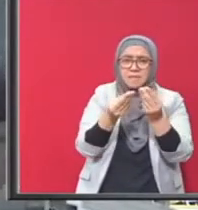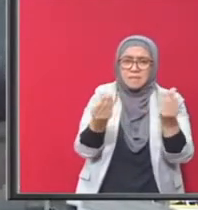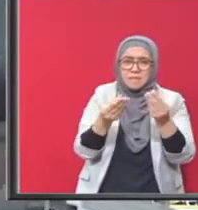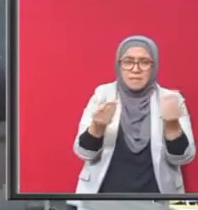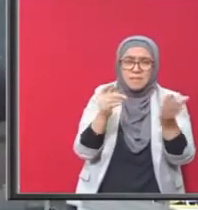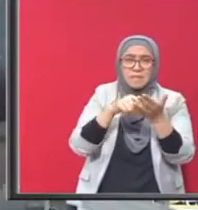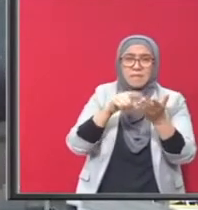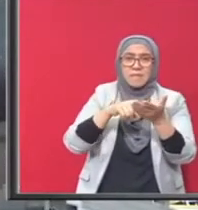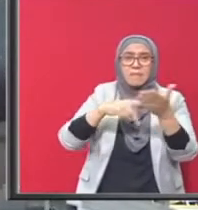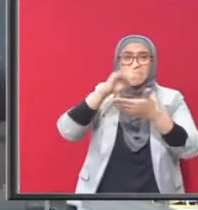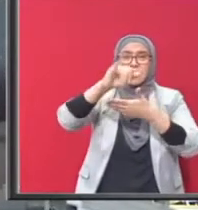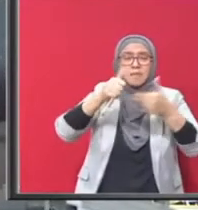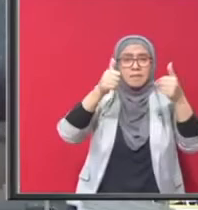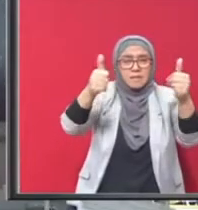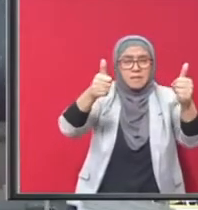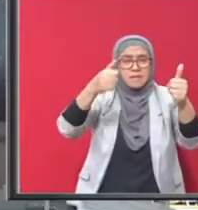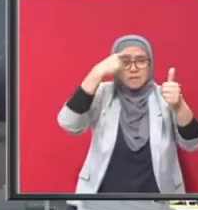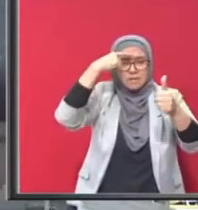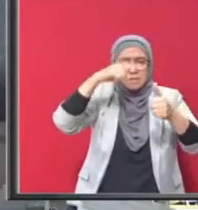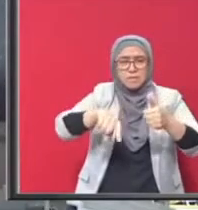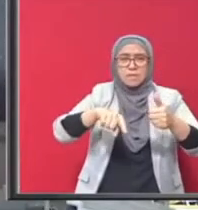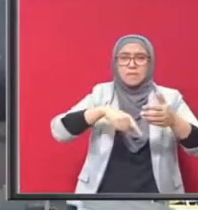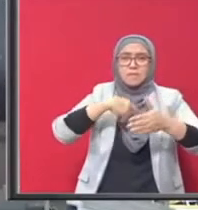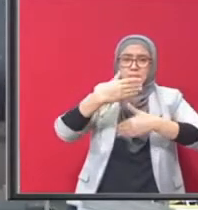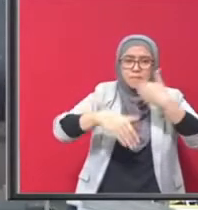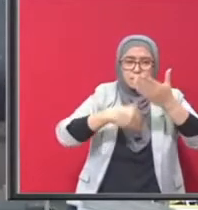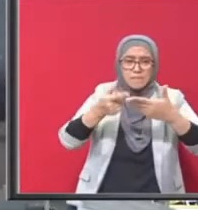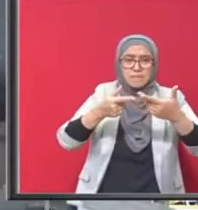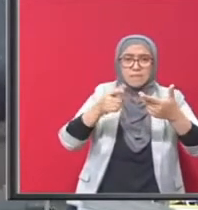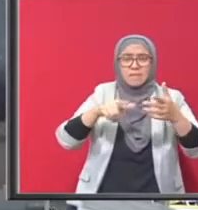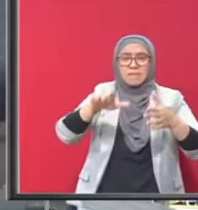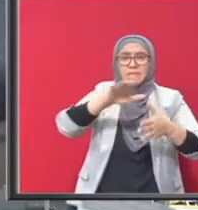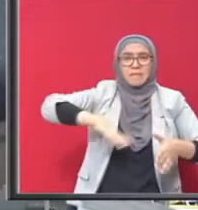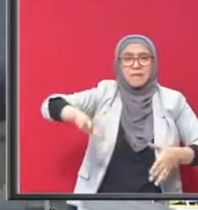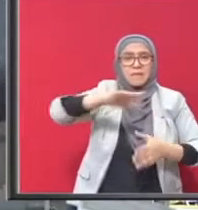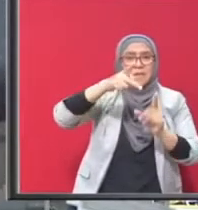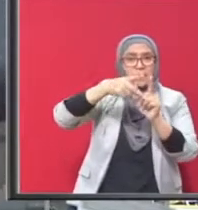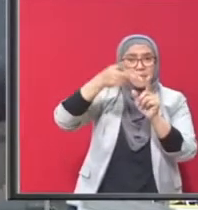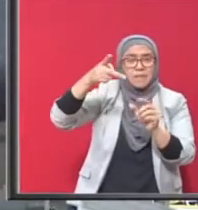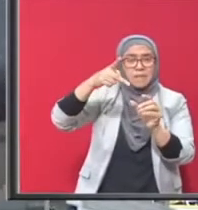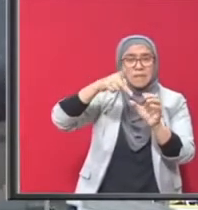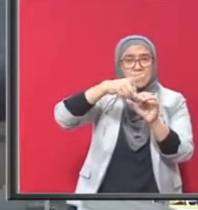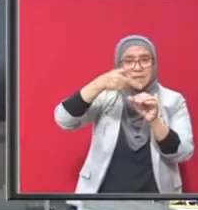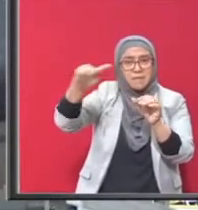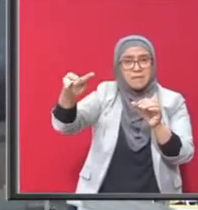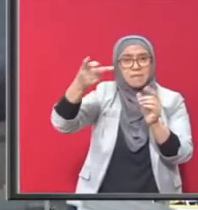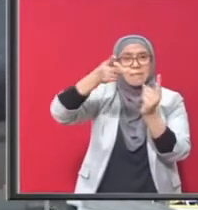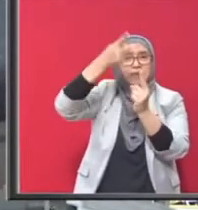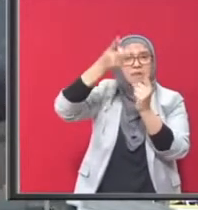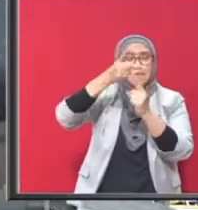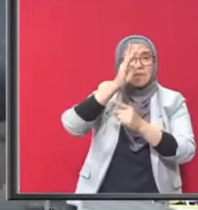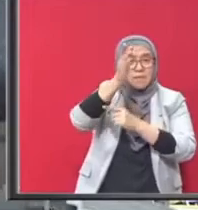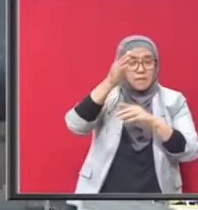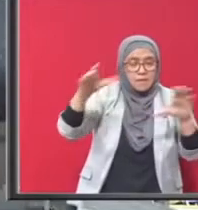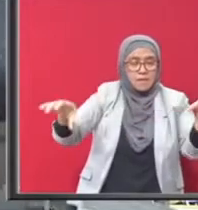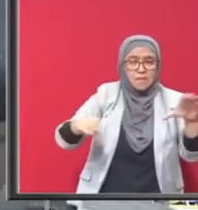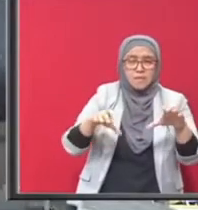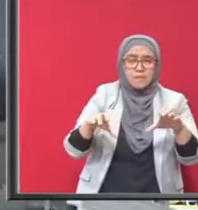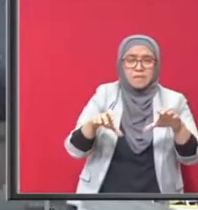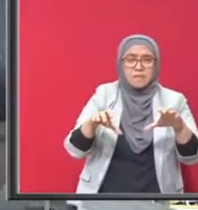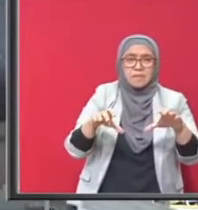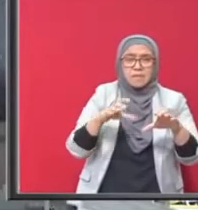pelaksanaan pengukuran pompa Jian DJ lapang padi Pulau Pinang akan diadakan dan pulau